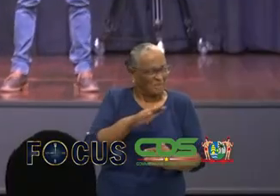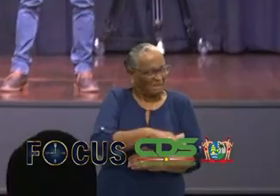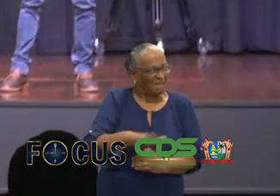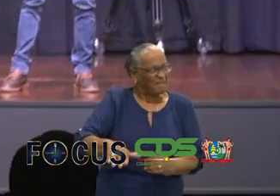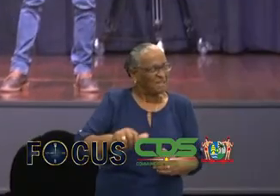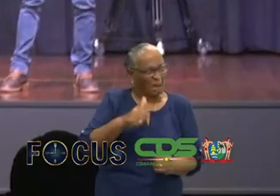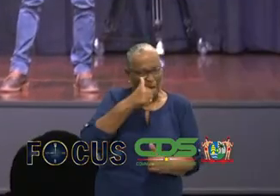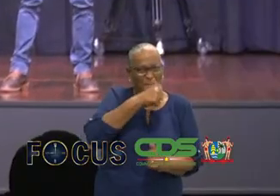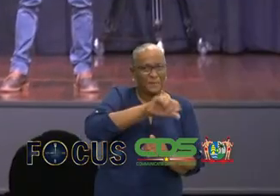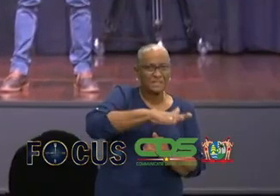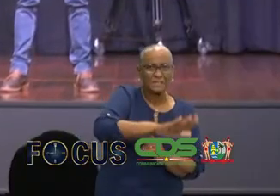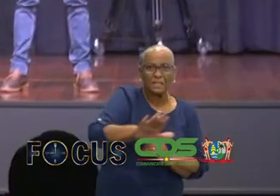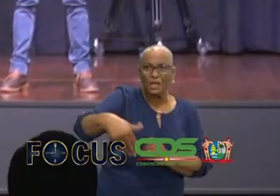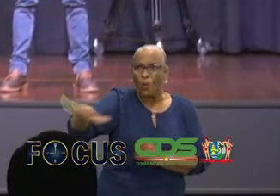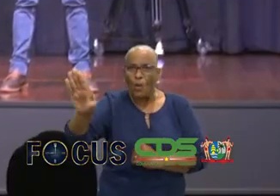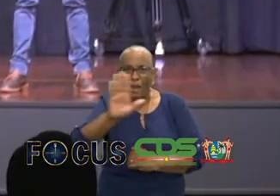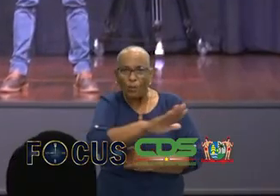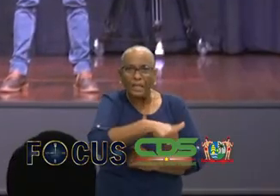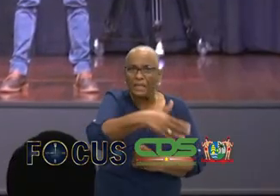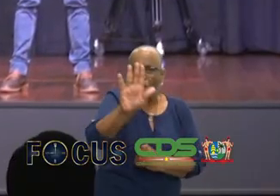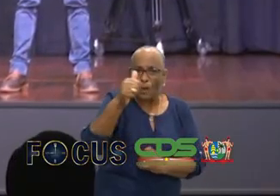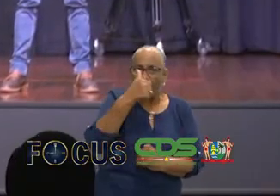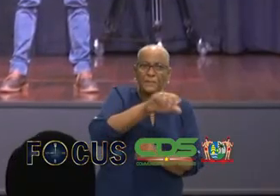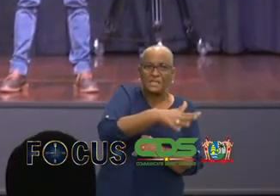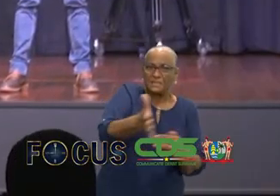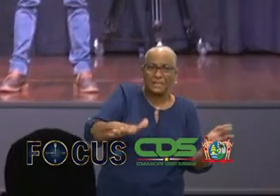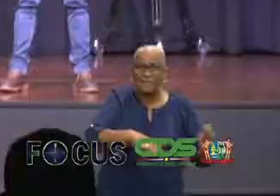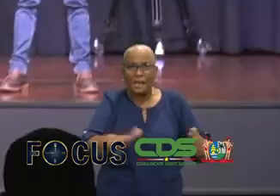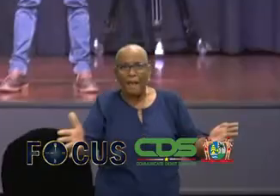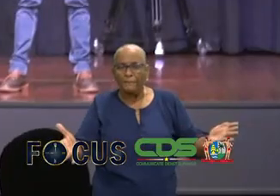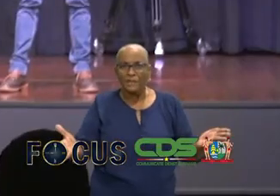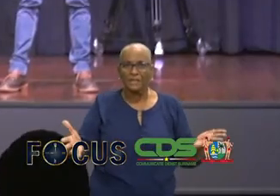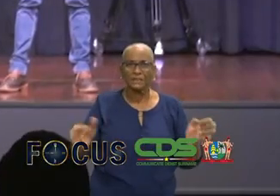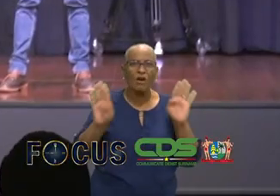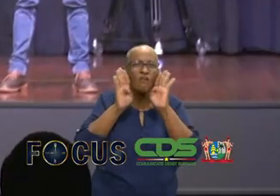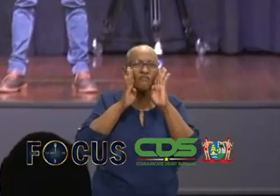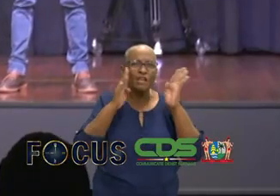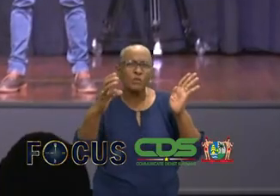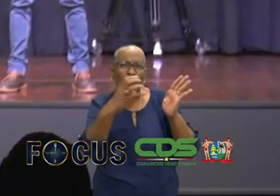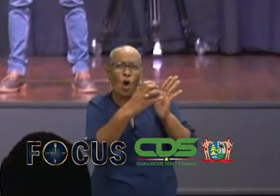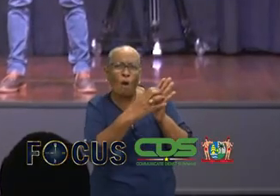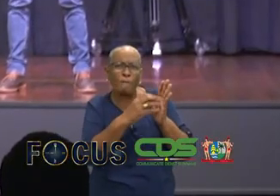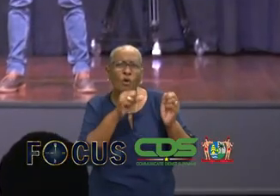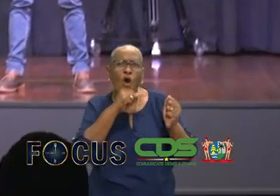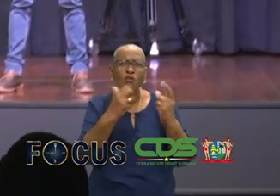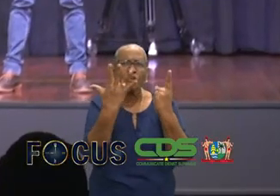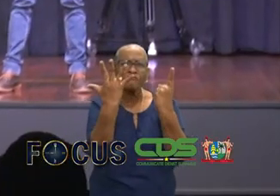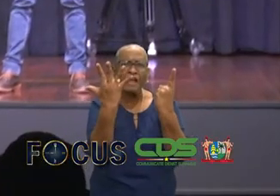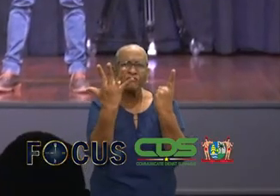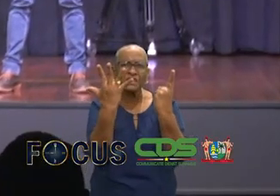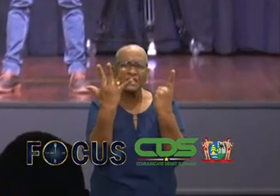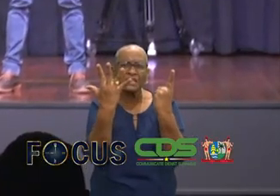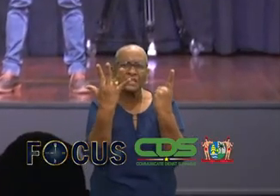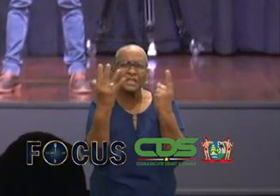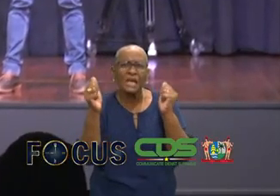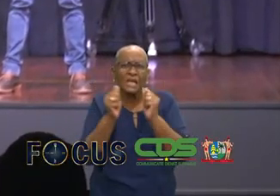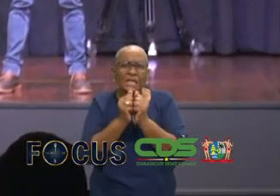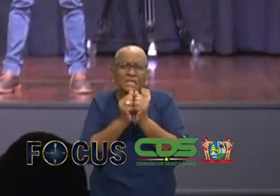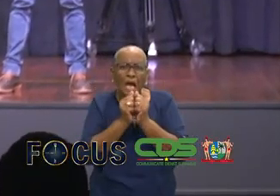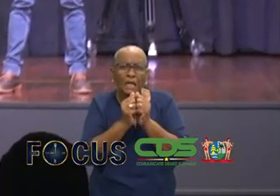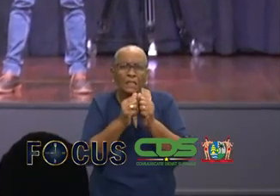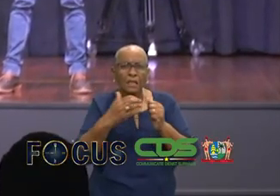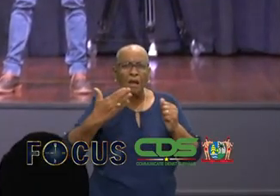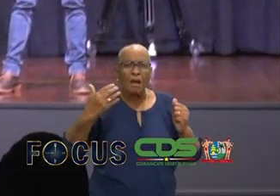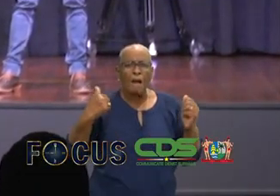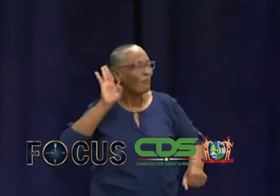het programma naar de stakeholders. Als er hele belangrijke tips gegeven worden door de burgerij, kan er een beloning ook bij